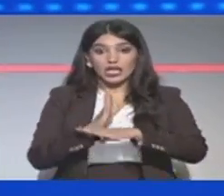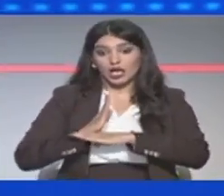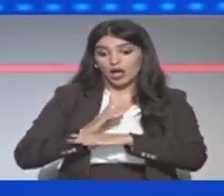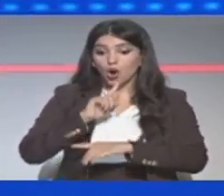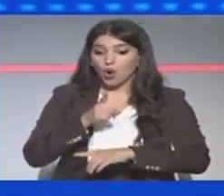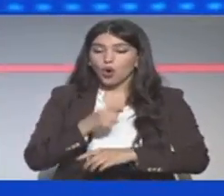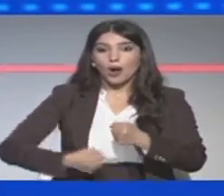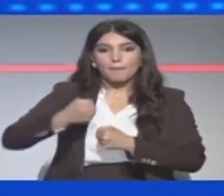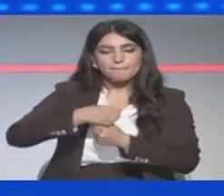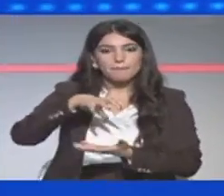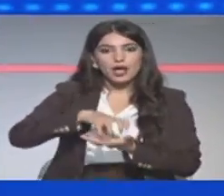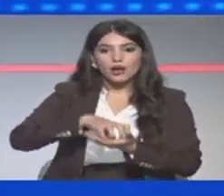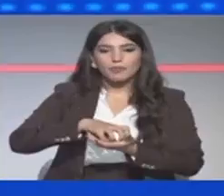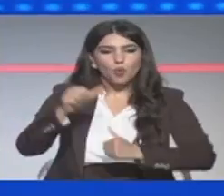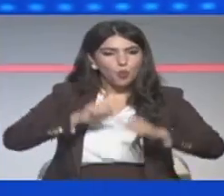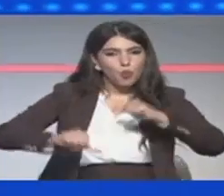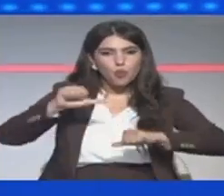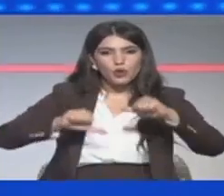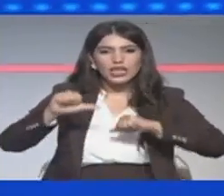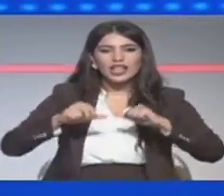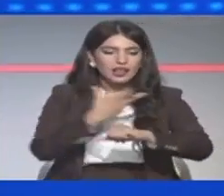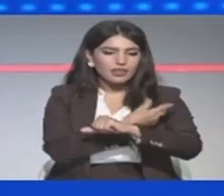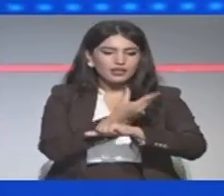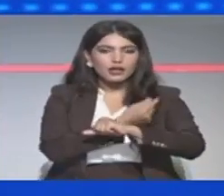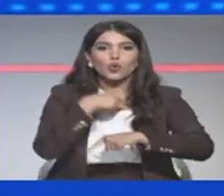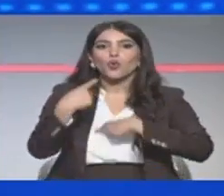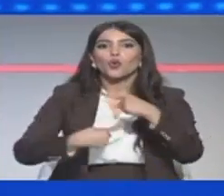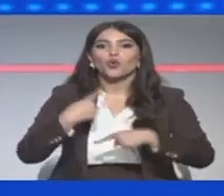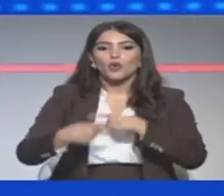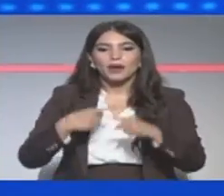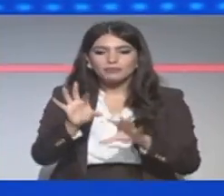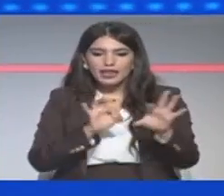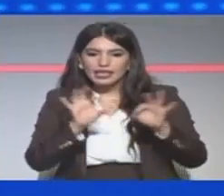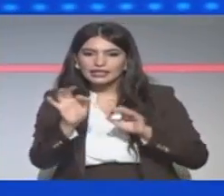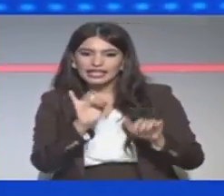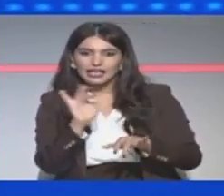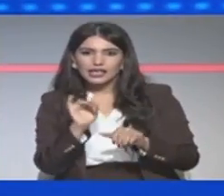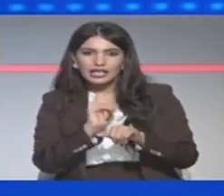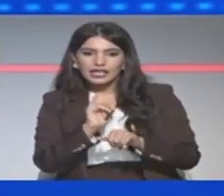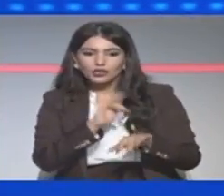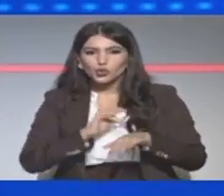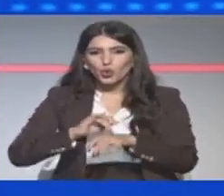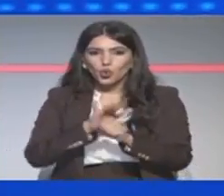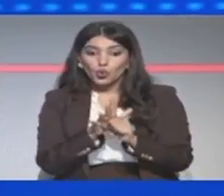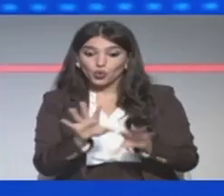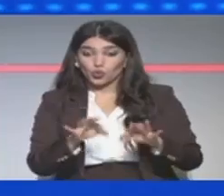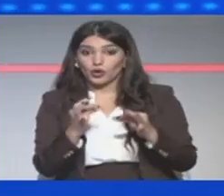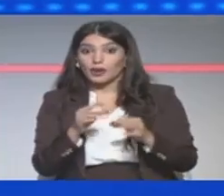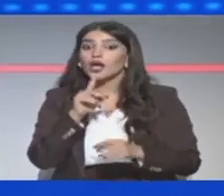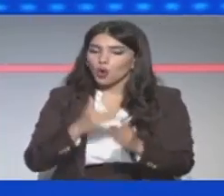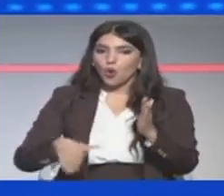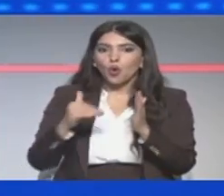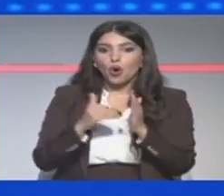إنجاز 150 تحليلا يوميا لتقصي الحالات المشتبه إصابتها بفيروس كورونا، إضافة إلى